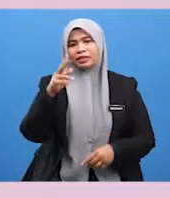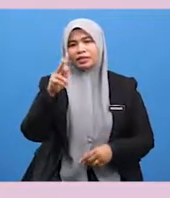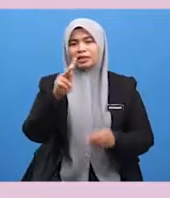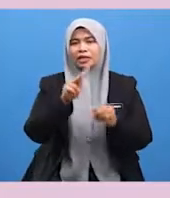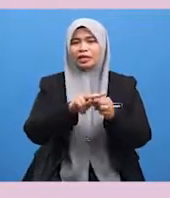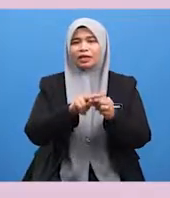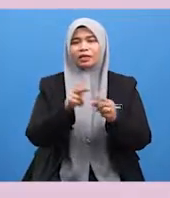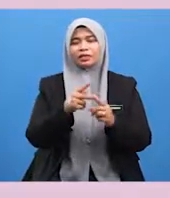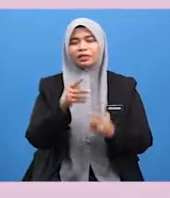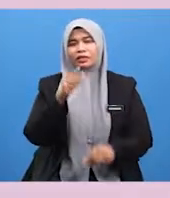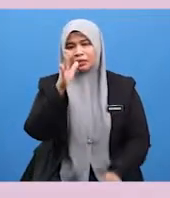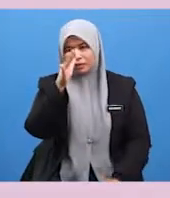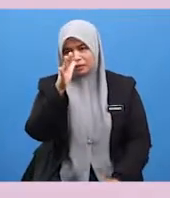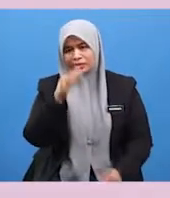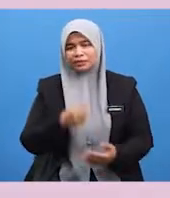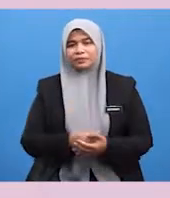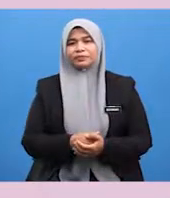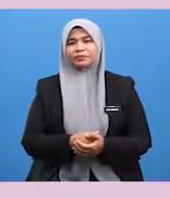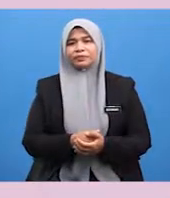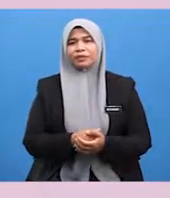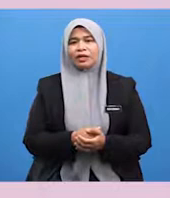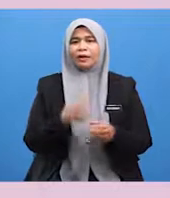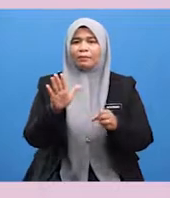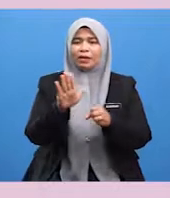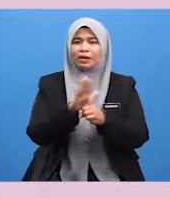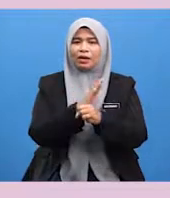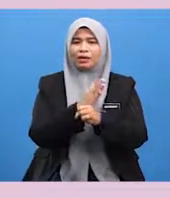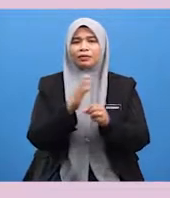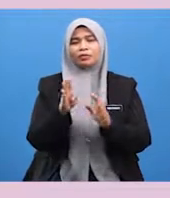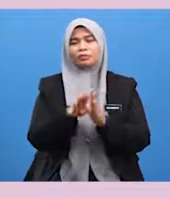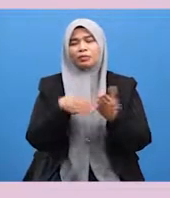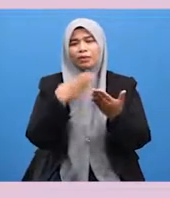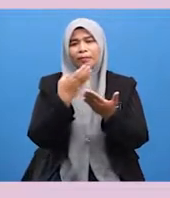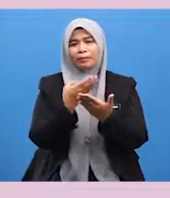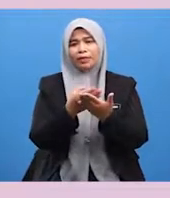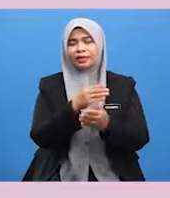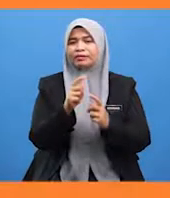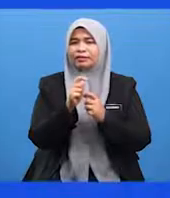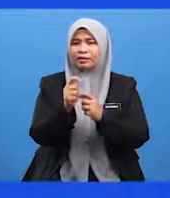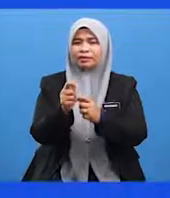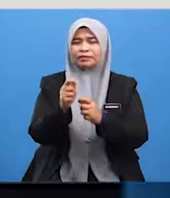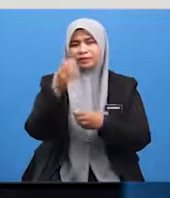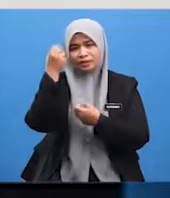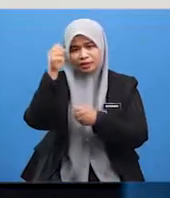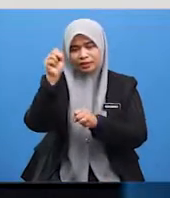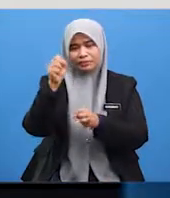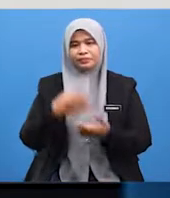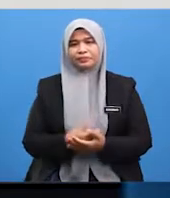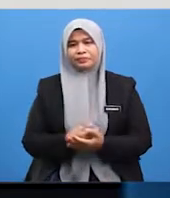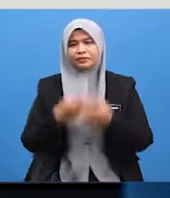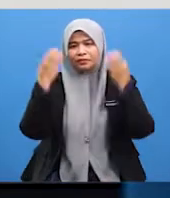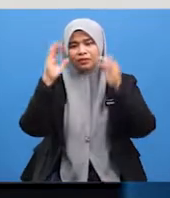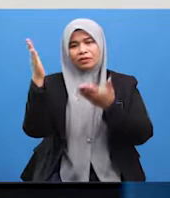bernaunglah dia di bawah raja, penuh berbakti dan taat setia. Cikgu